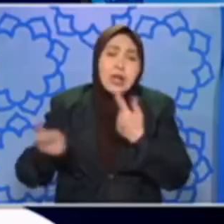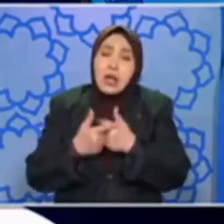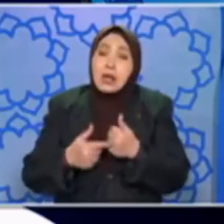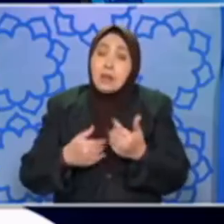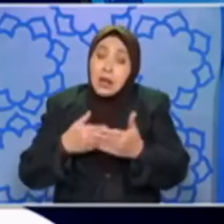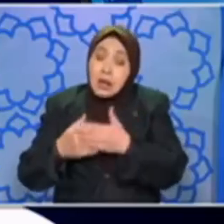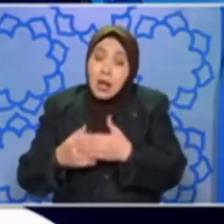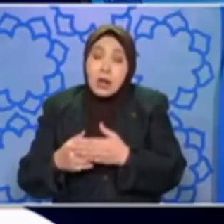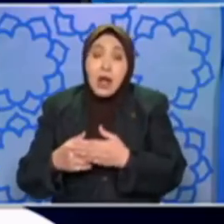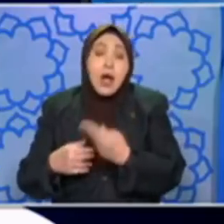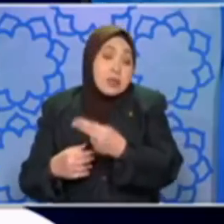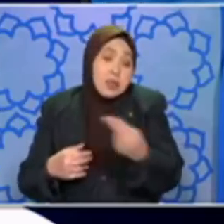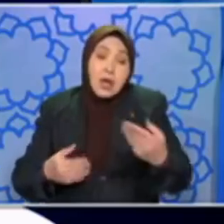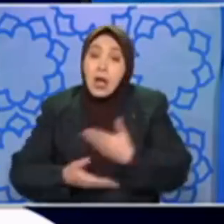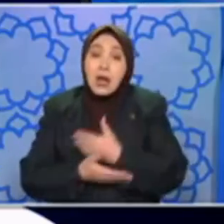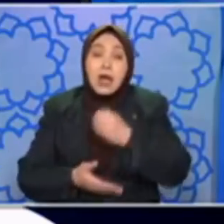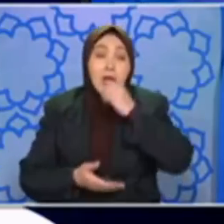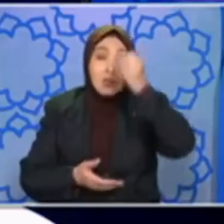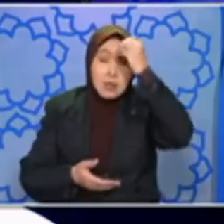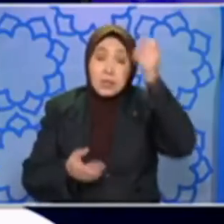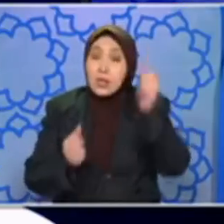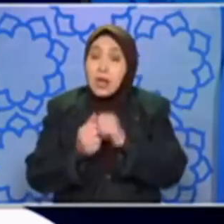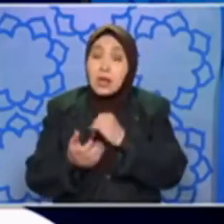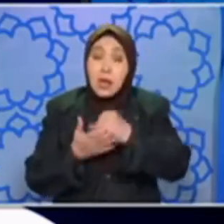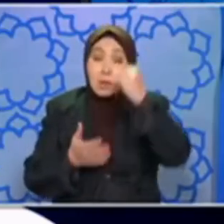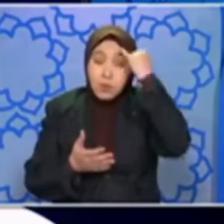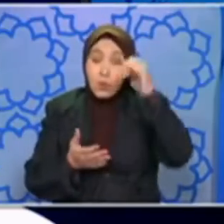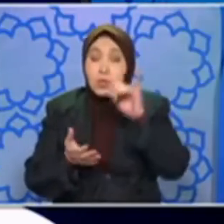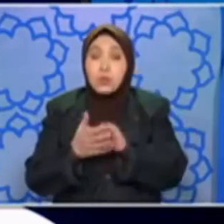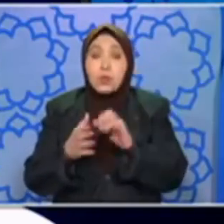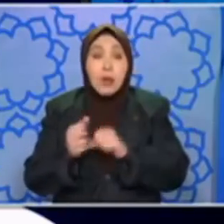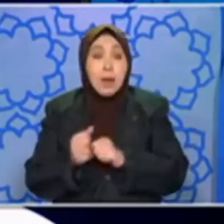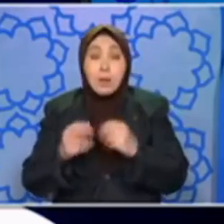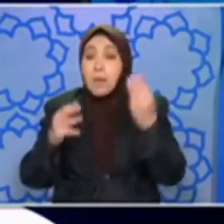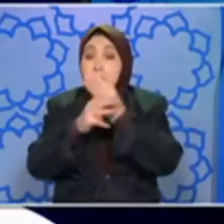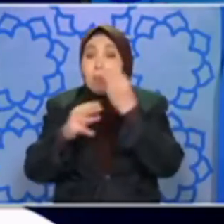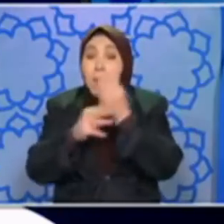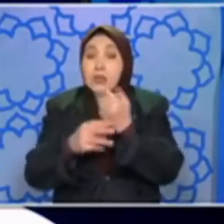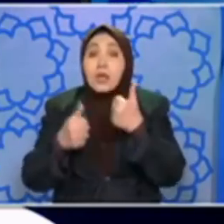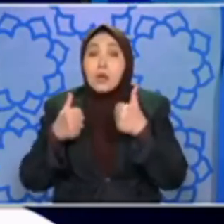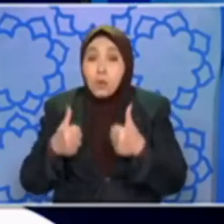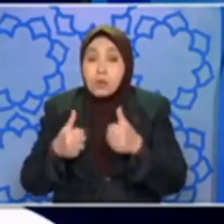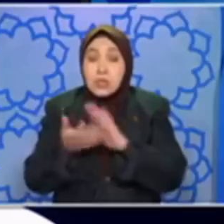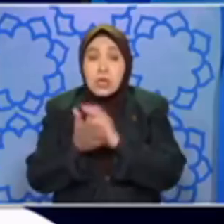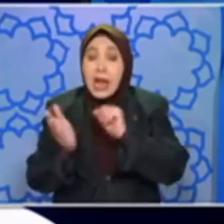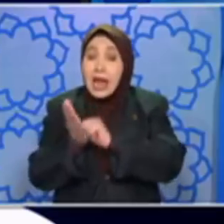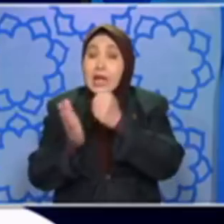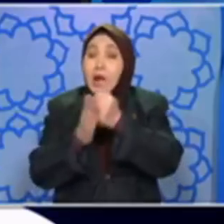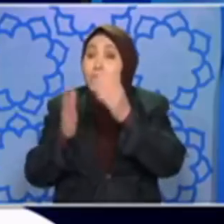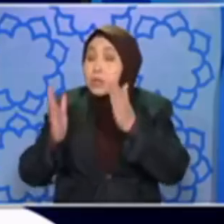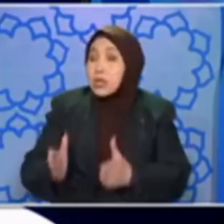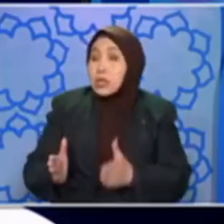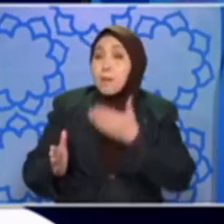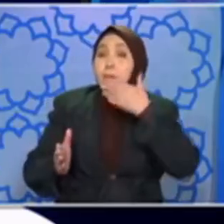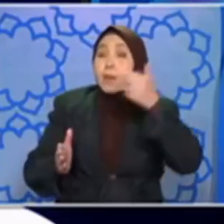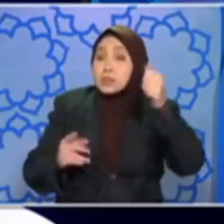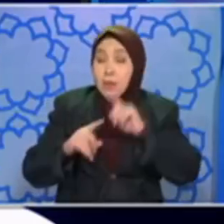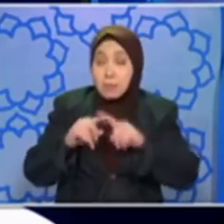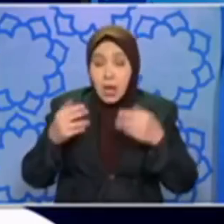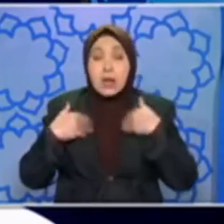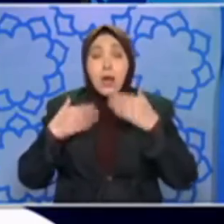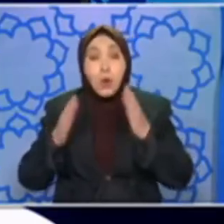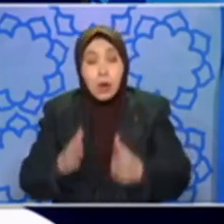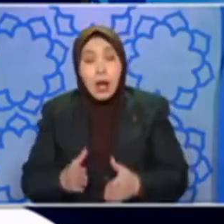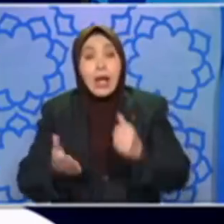yatim. Dengan ilmu, kerana dapat matematik bagus, ustaz ya, ada orang jadi accountant yang paling bagus, tapi ada orang yang